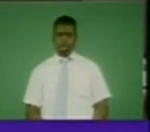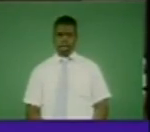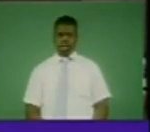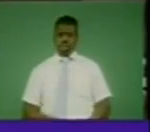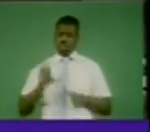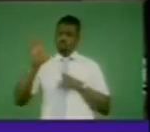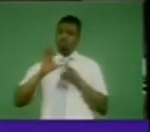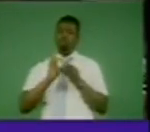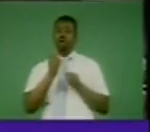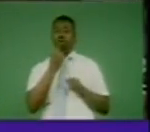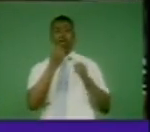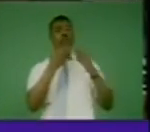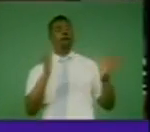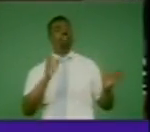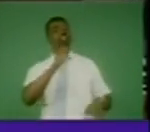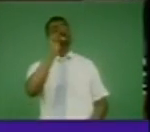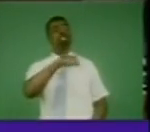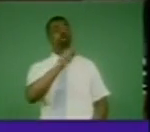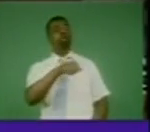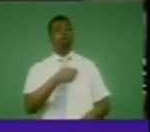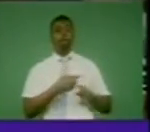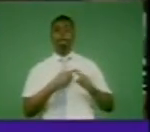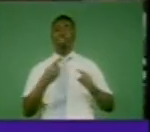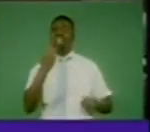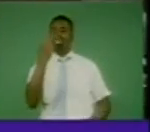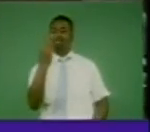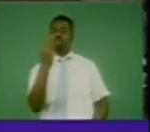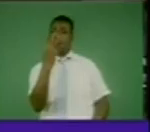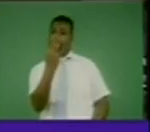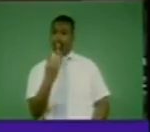Jumla ya kura za wazi ndio kura 304.